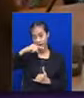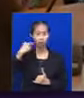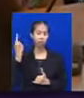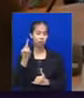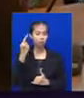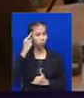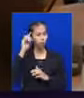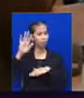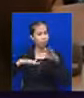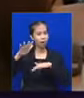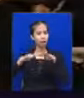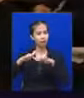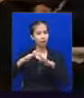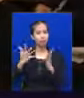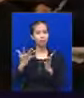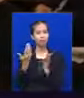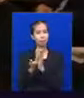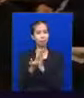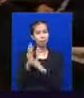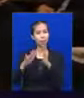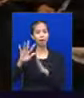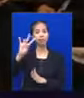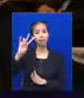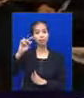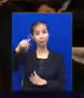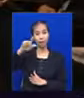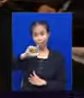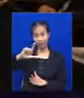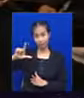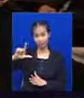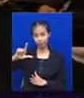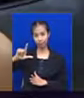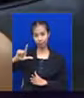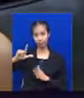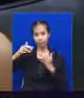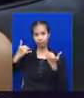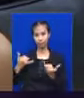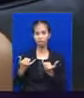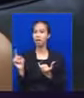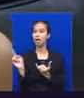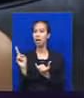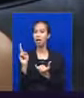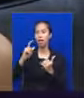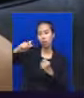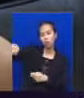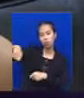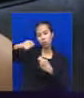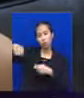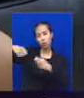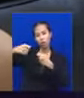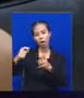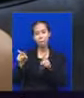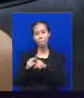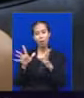ประเทศคาดว่าจะมียอดใช้จ่ายรวมเกือบ 7,000 ล้านบาทพร้อมขอให้เล่นน้ำสงกรานต์แบบวิถี